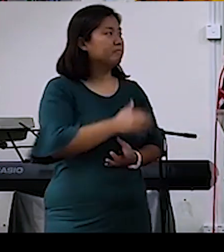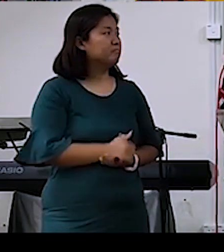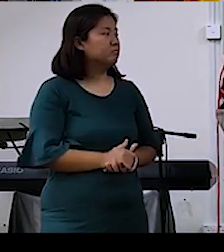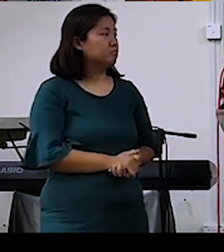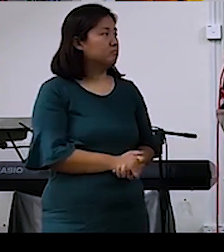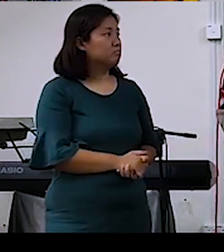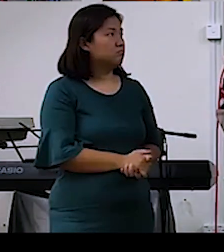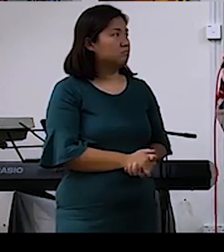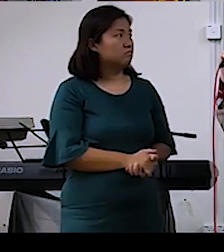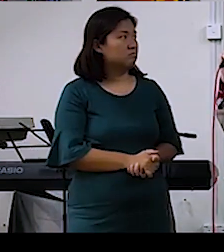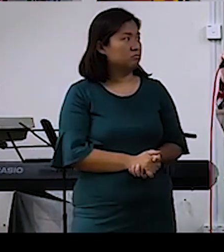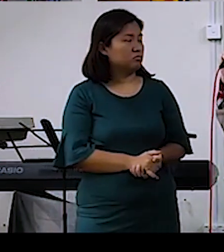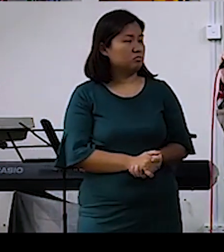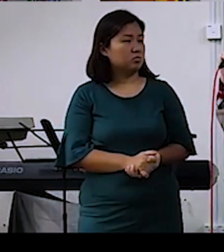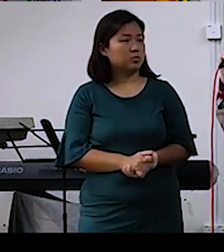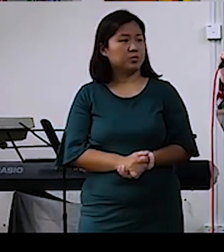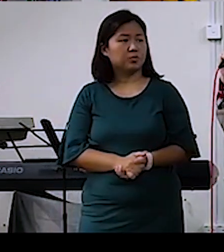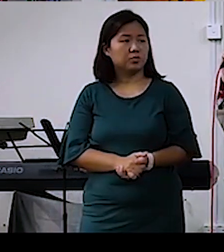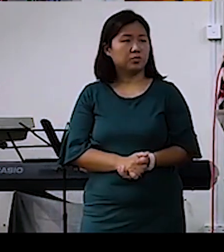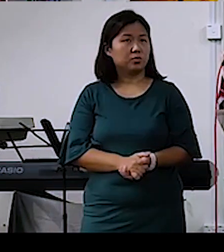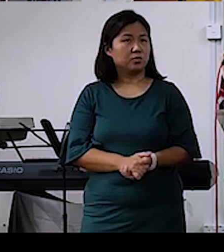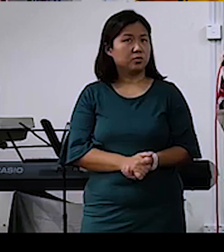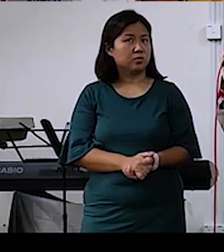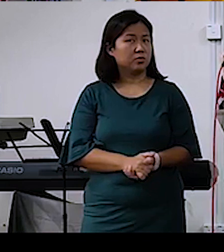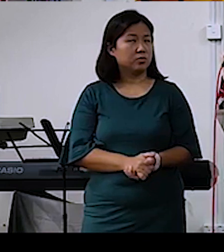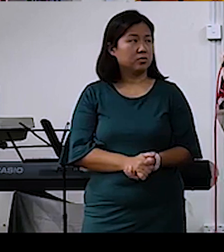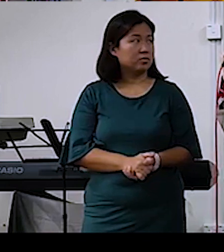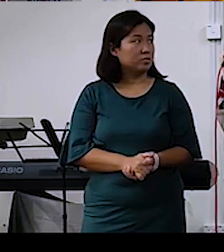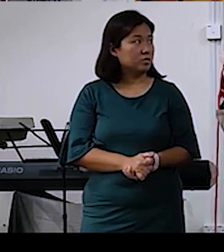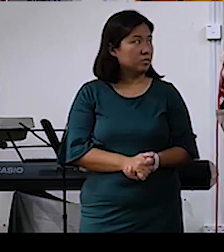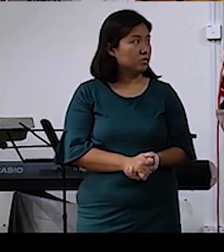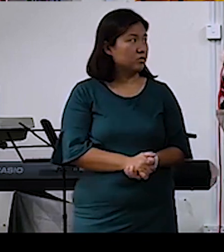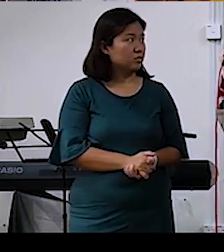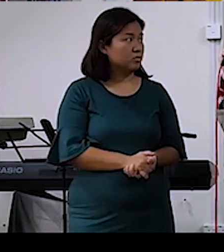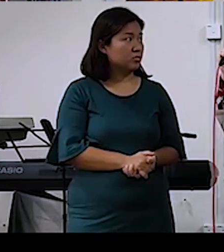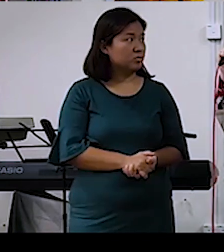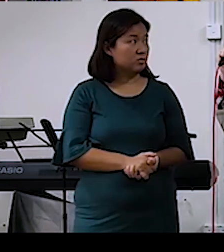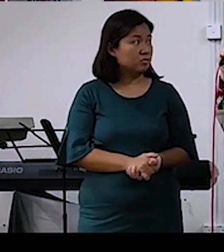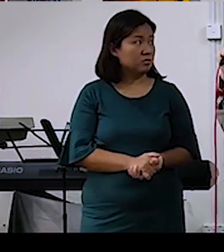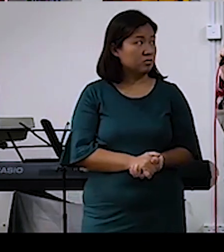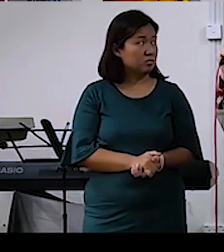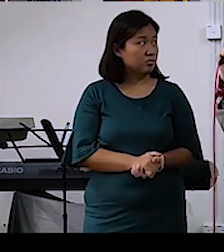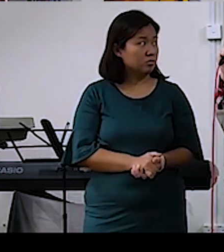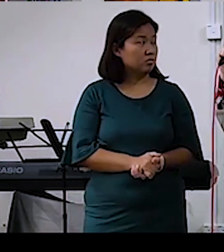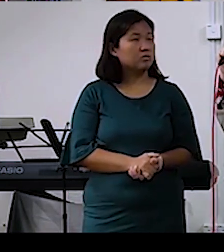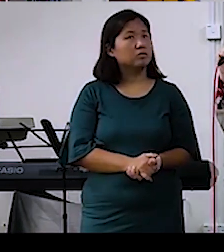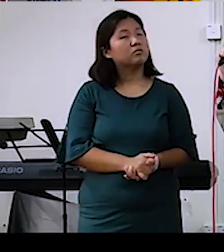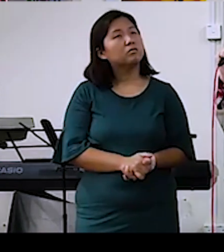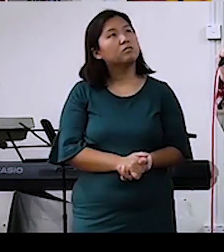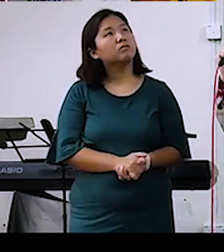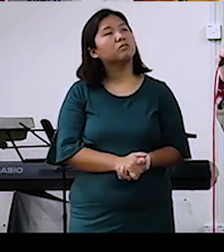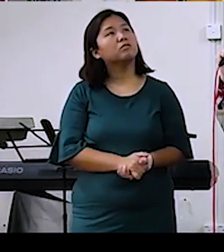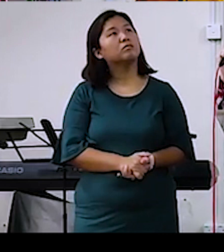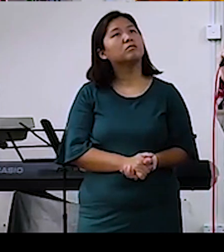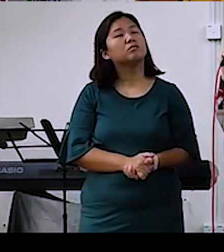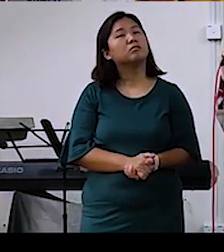要。就是我们要知道说，撒旦魔鬼和所有的天使其实不知道我们的脑海和我们的